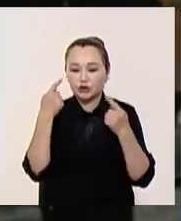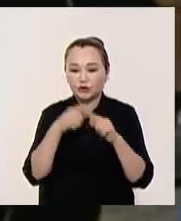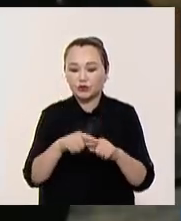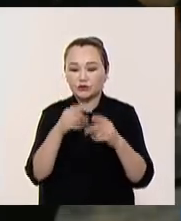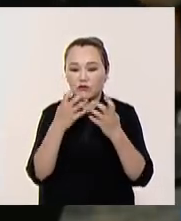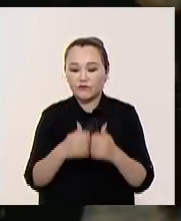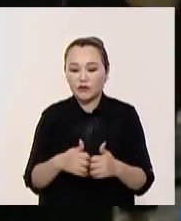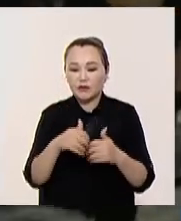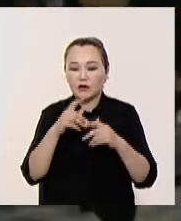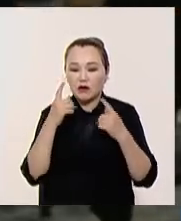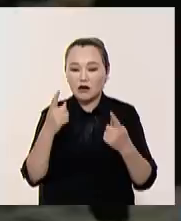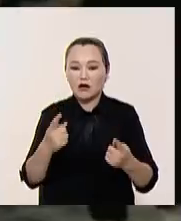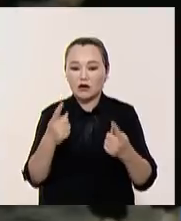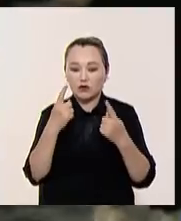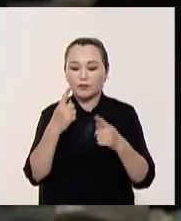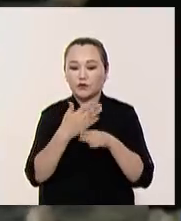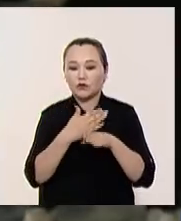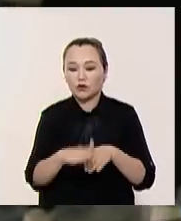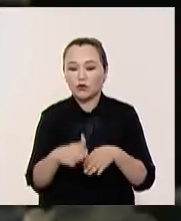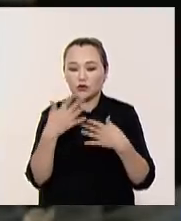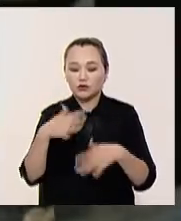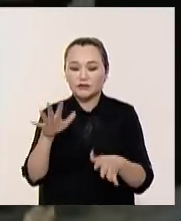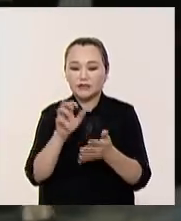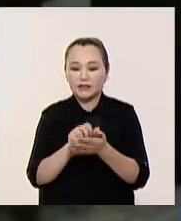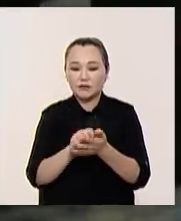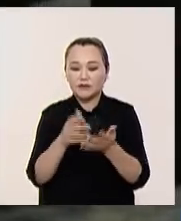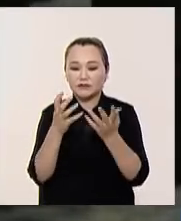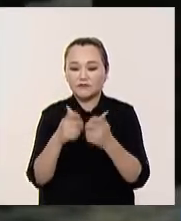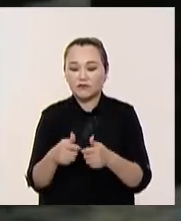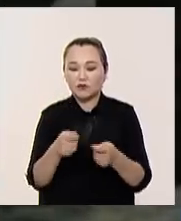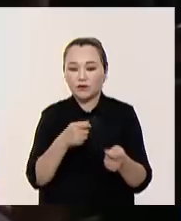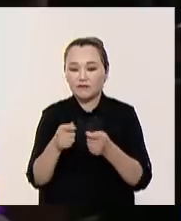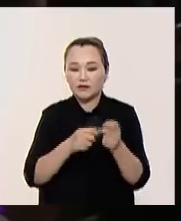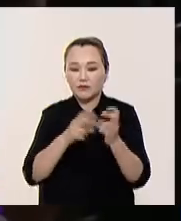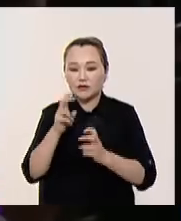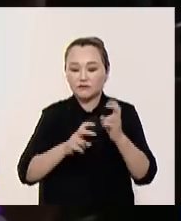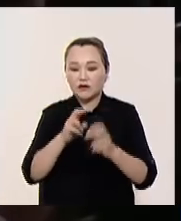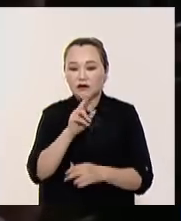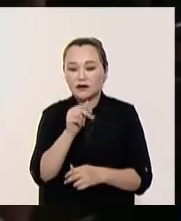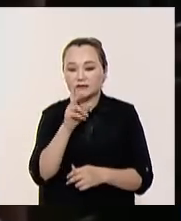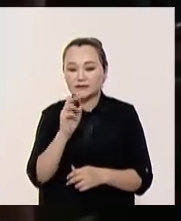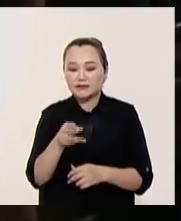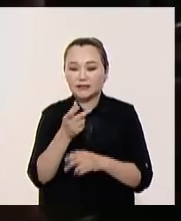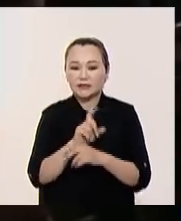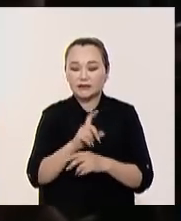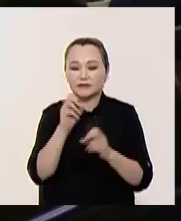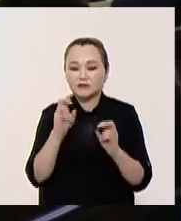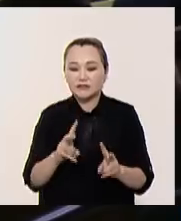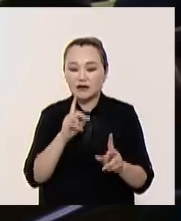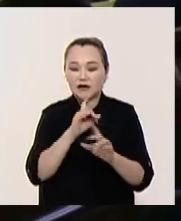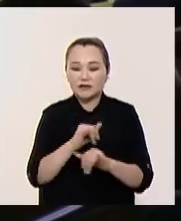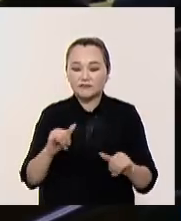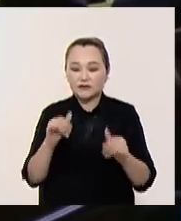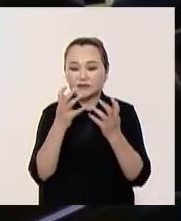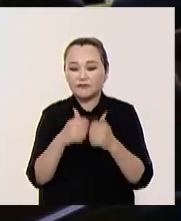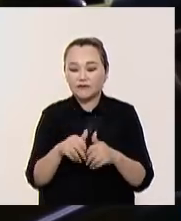машинами и огромную долю уже занимает цифровое управление производством. Косцинк на специальных сессиях рассказал о развитии